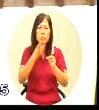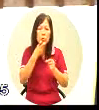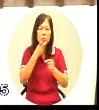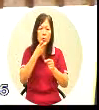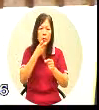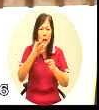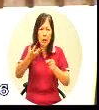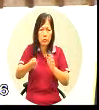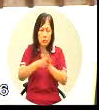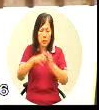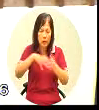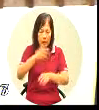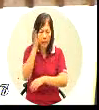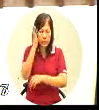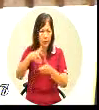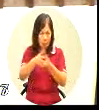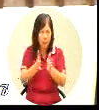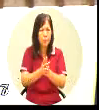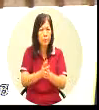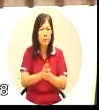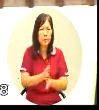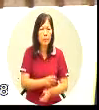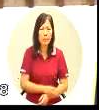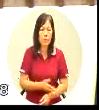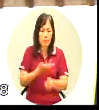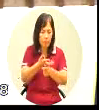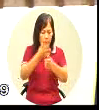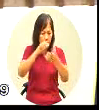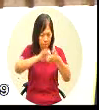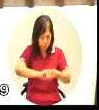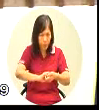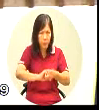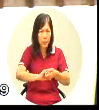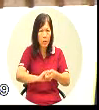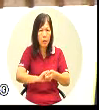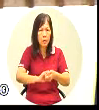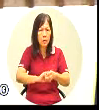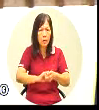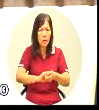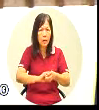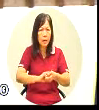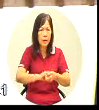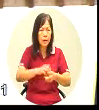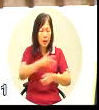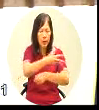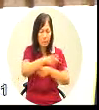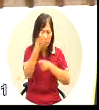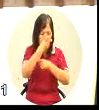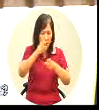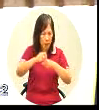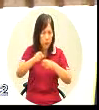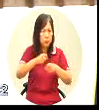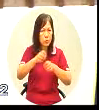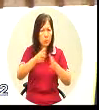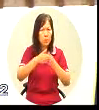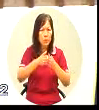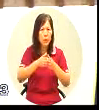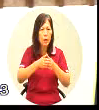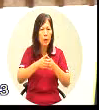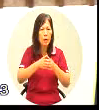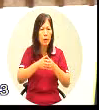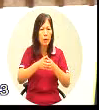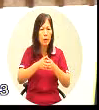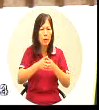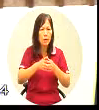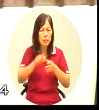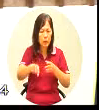个内政部他们来订定海岸管理计划。那这中间有